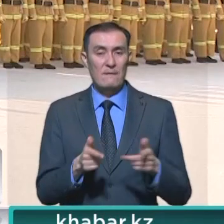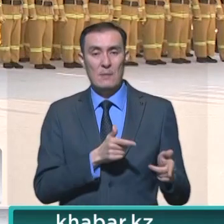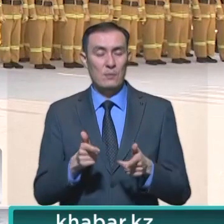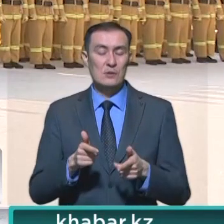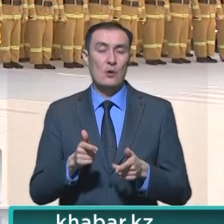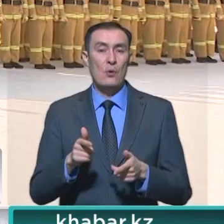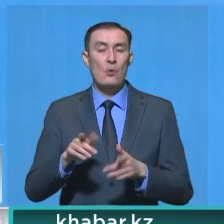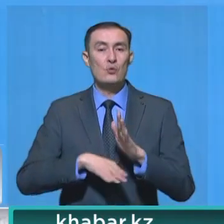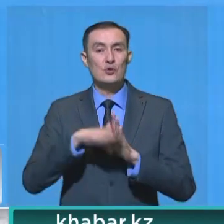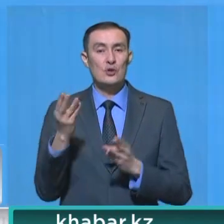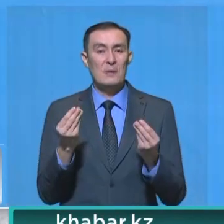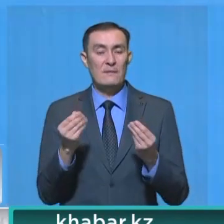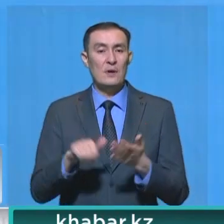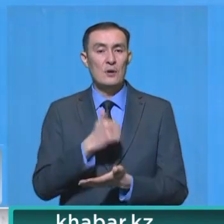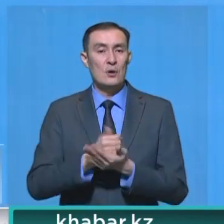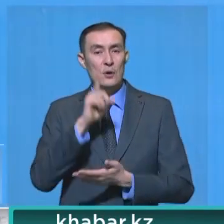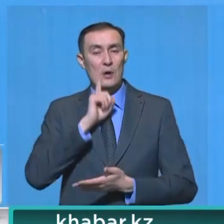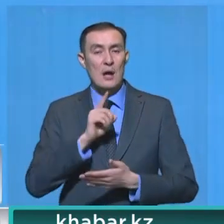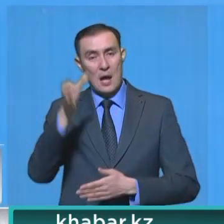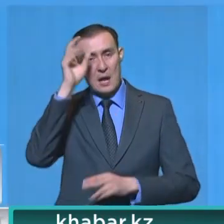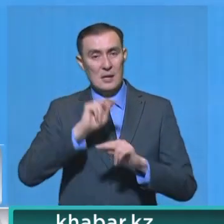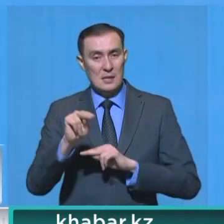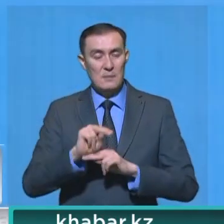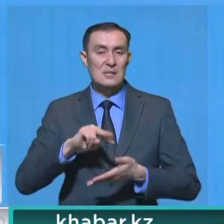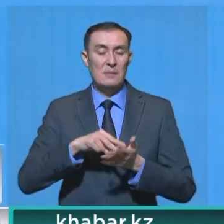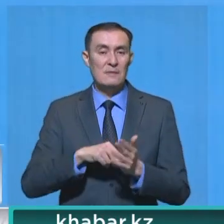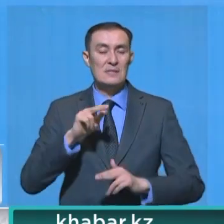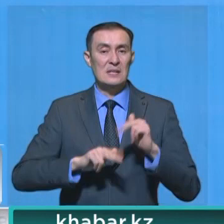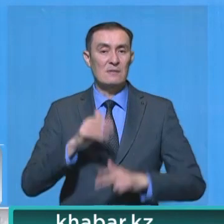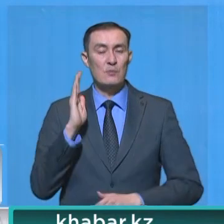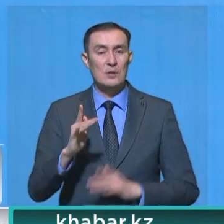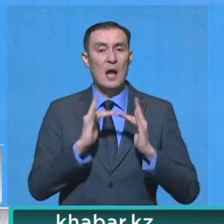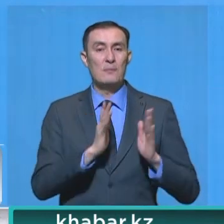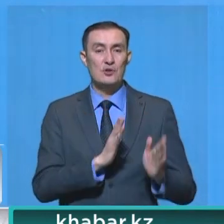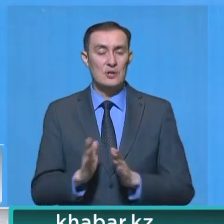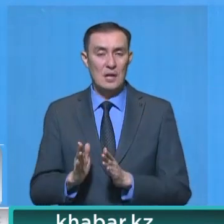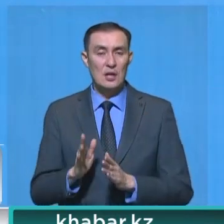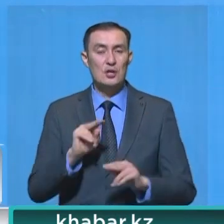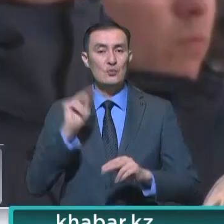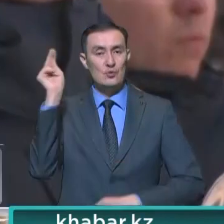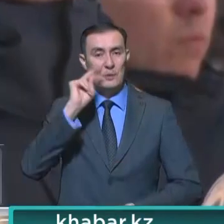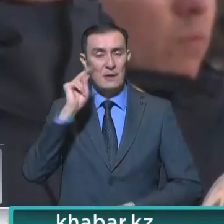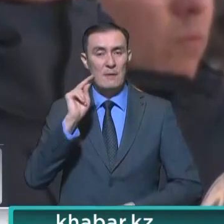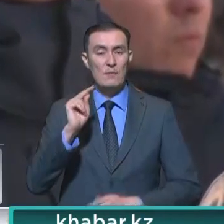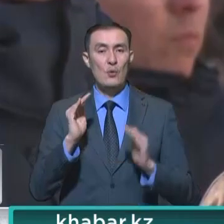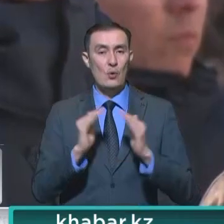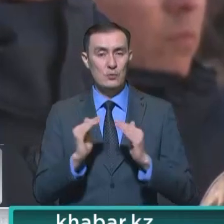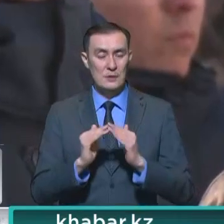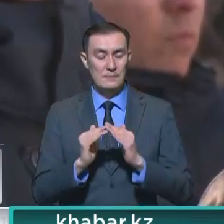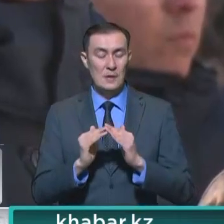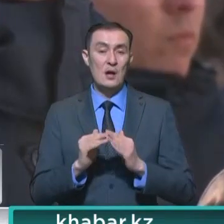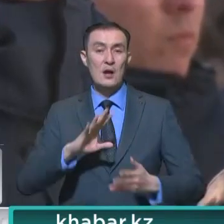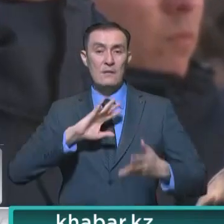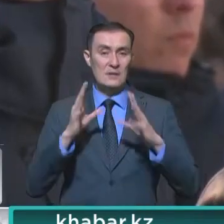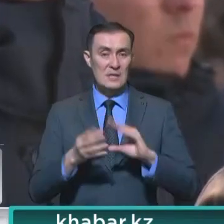укрепления материально-технической базы Академии и запланировано строительство общежития и учебного корпуса. В